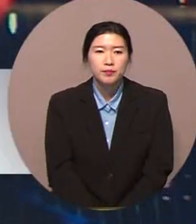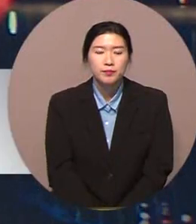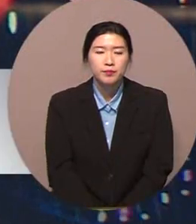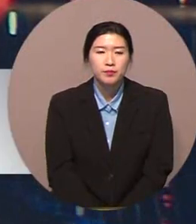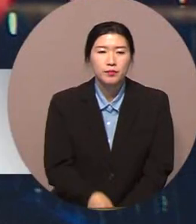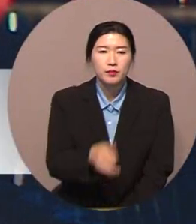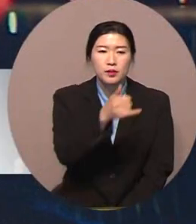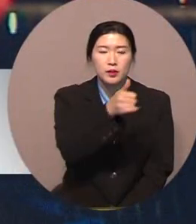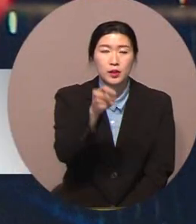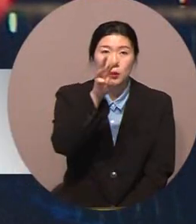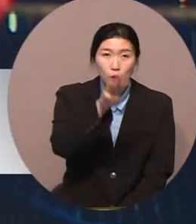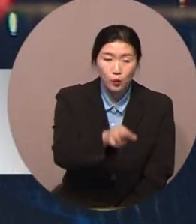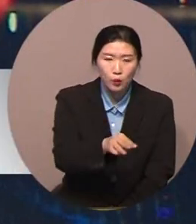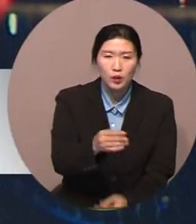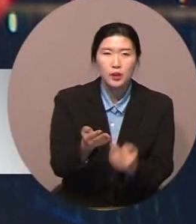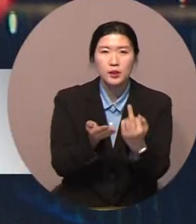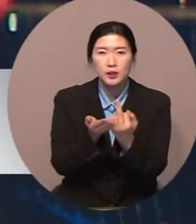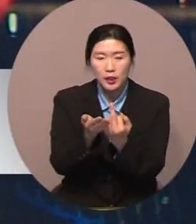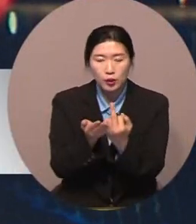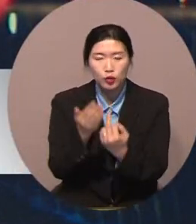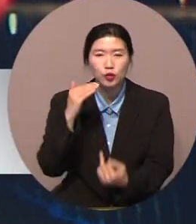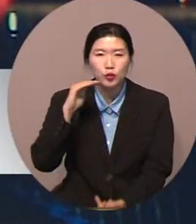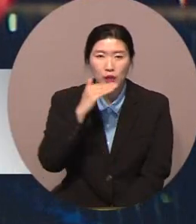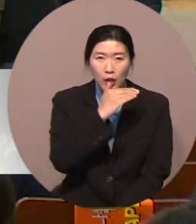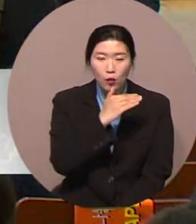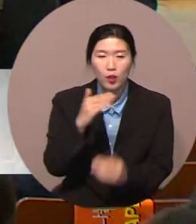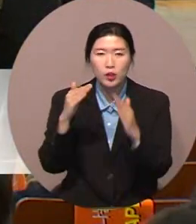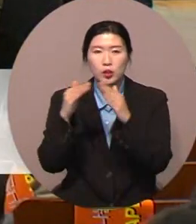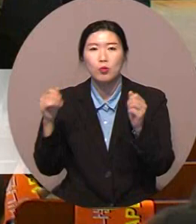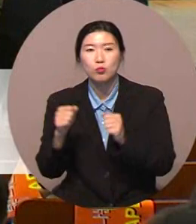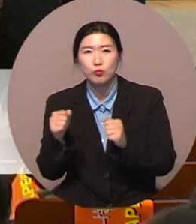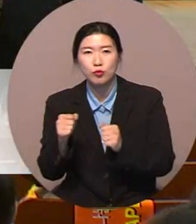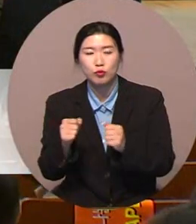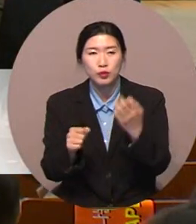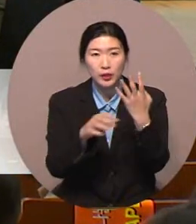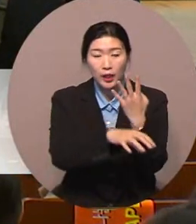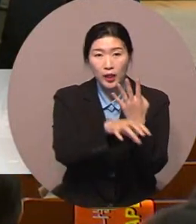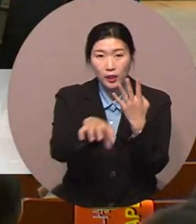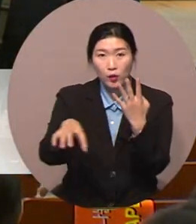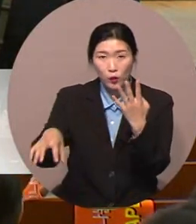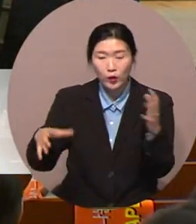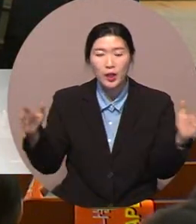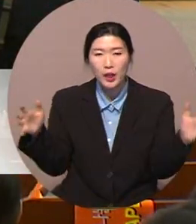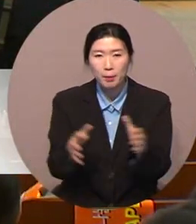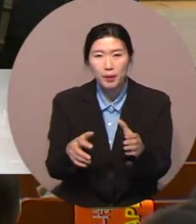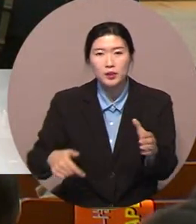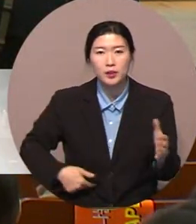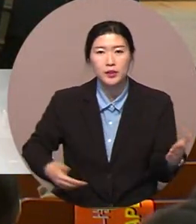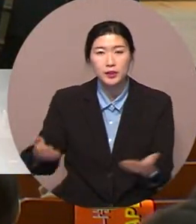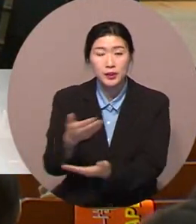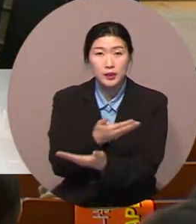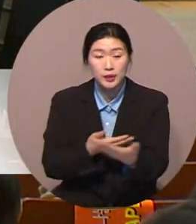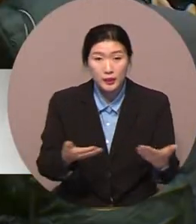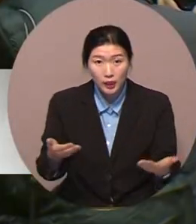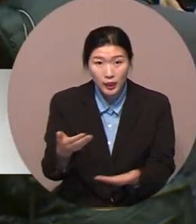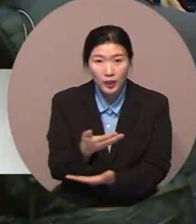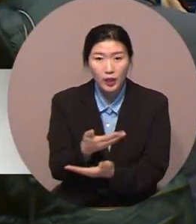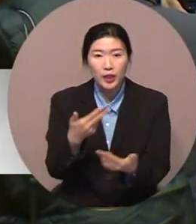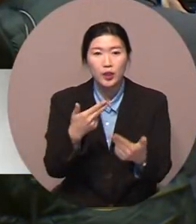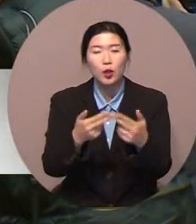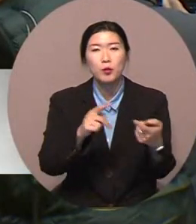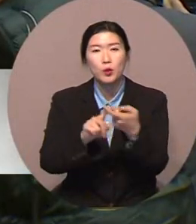세종시를 비롯해 제주 강원 전북 등 네개 특별 자치 시도가 참여한 대한민국 특별 자치 시도